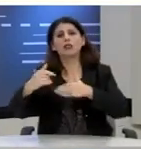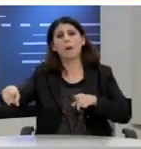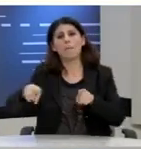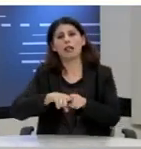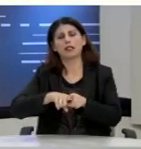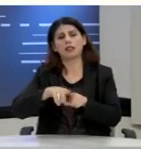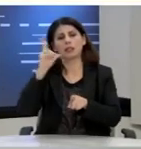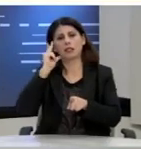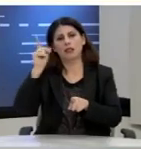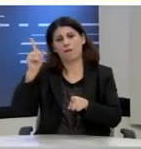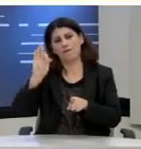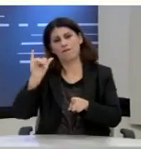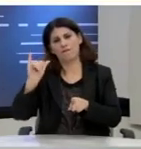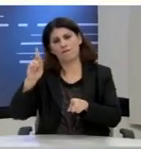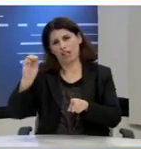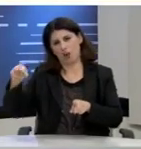τους. Για να δούμε λοιπόν.